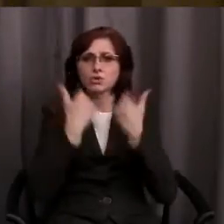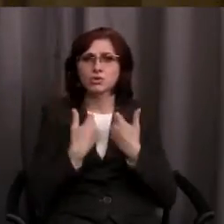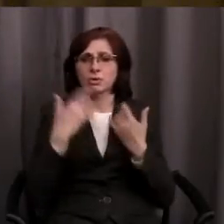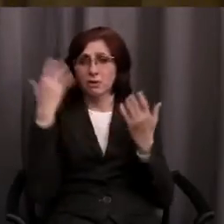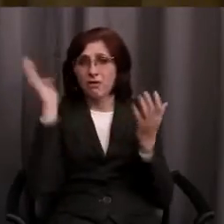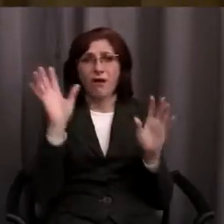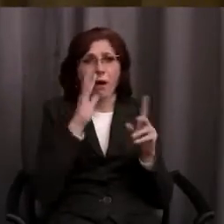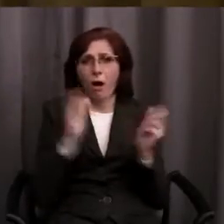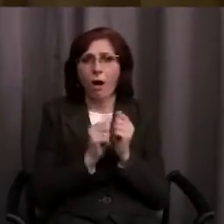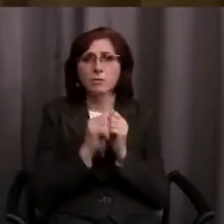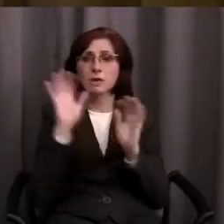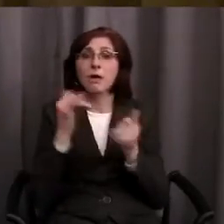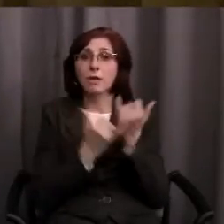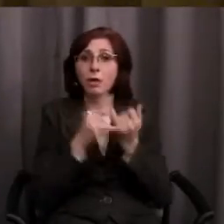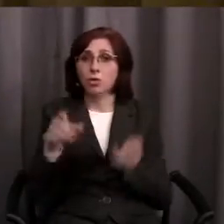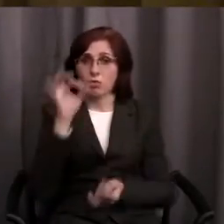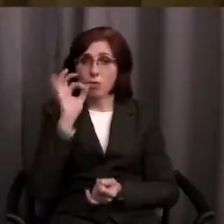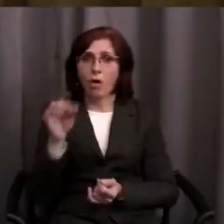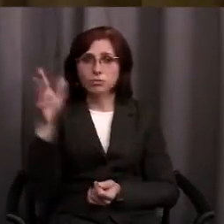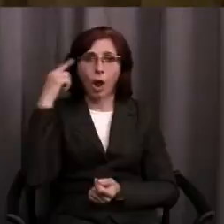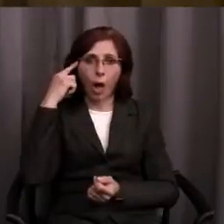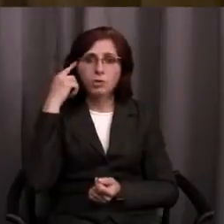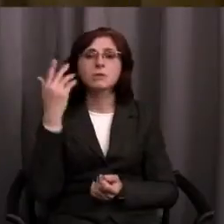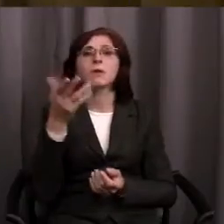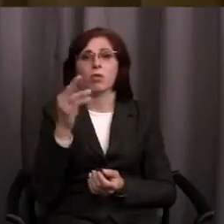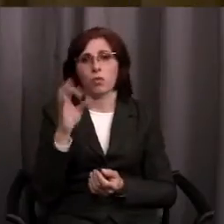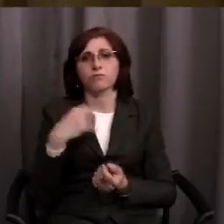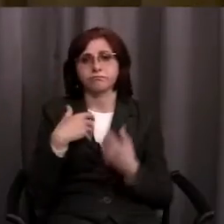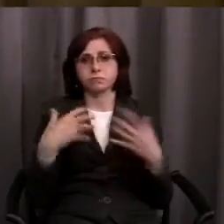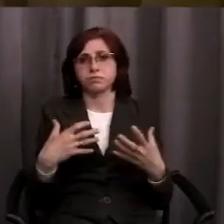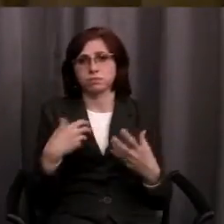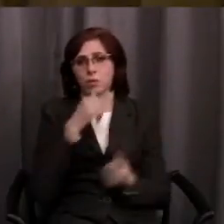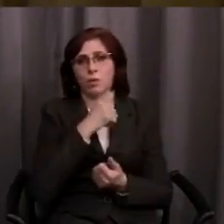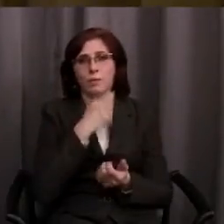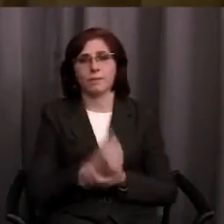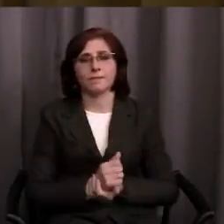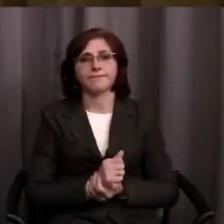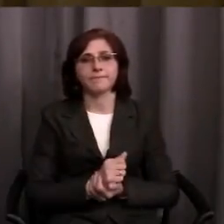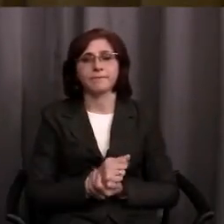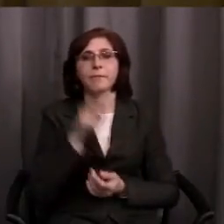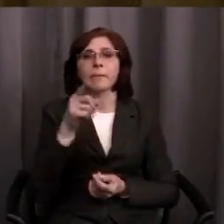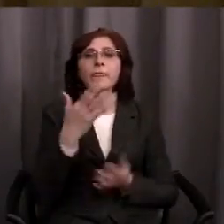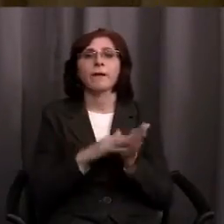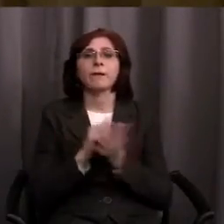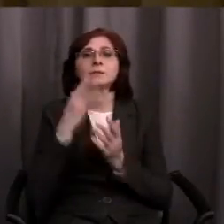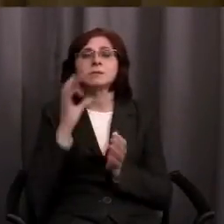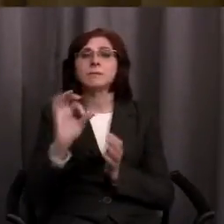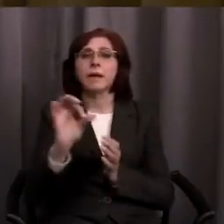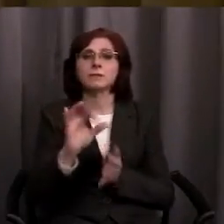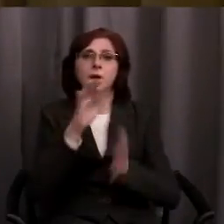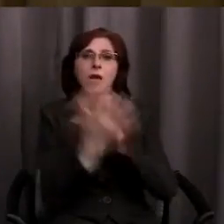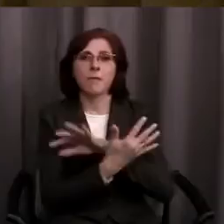tak, to jeżeli to będzie miało jakąś logikę, to oczywiście możemy tak zrobić. Takie specjalistyczne